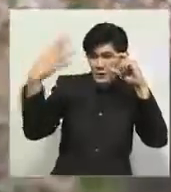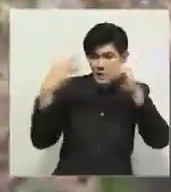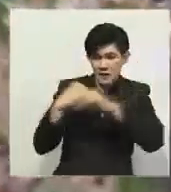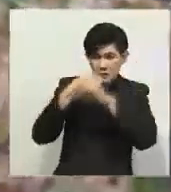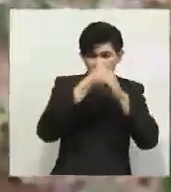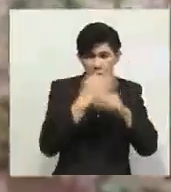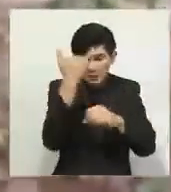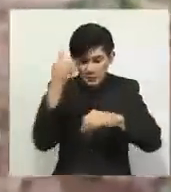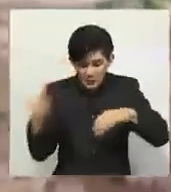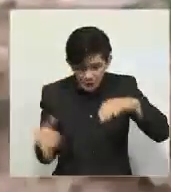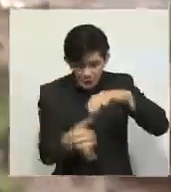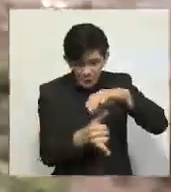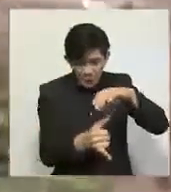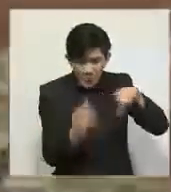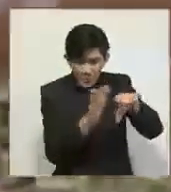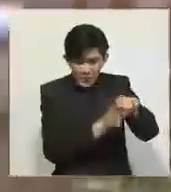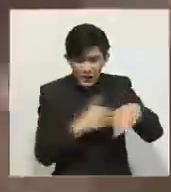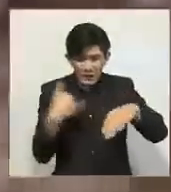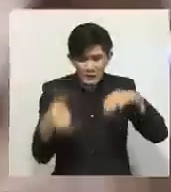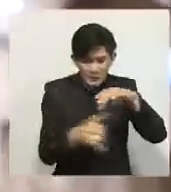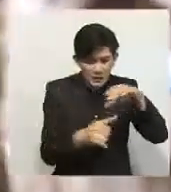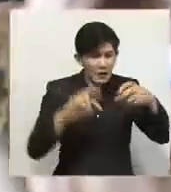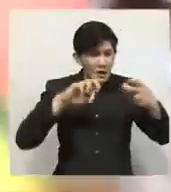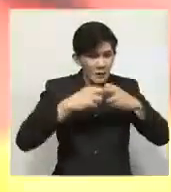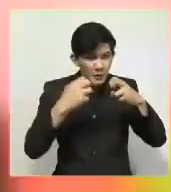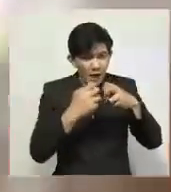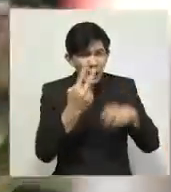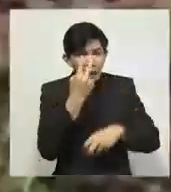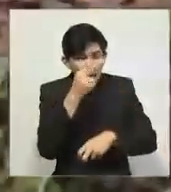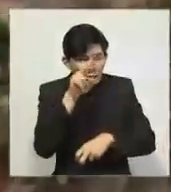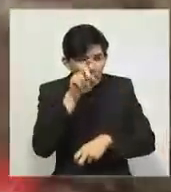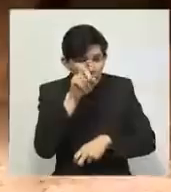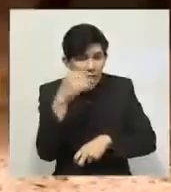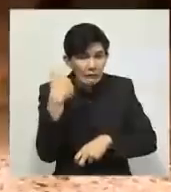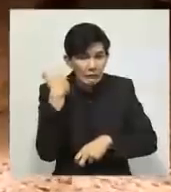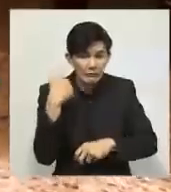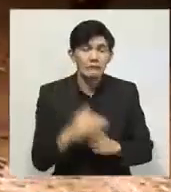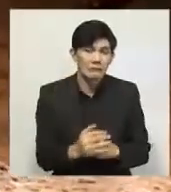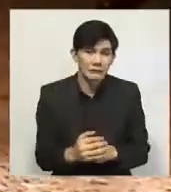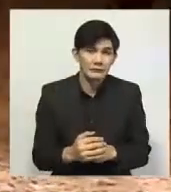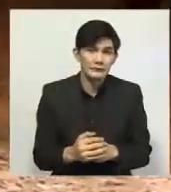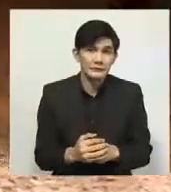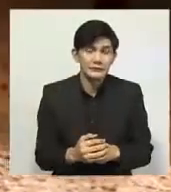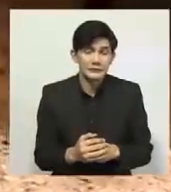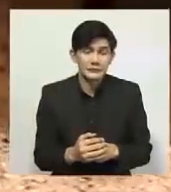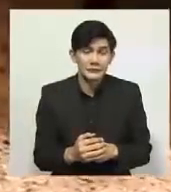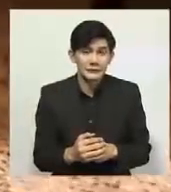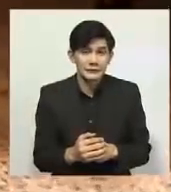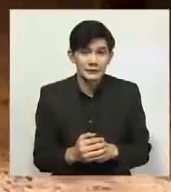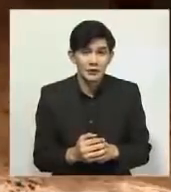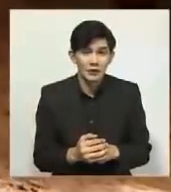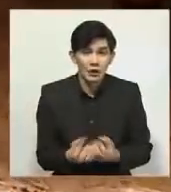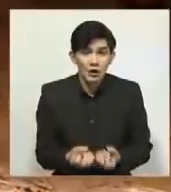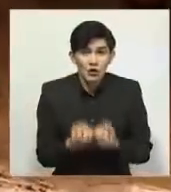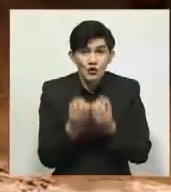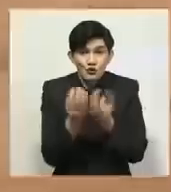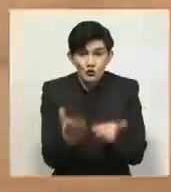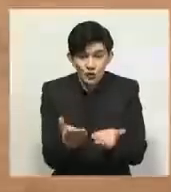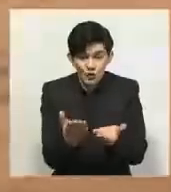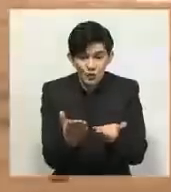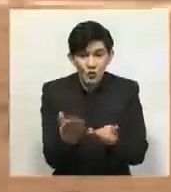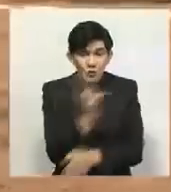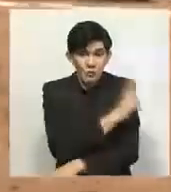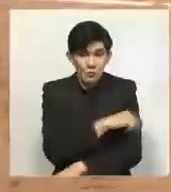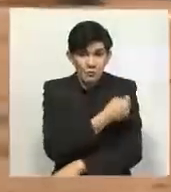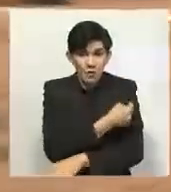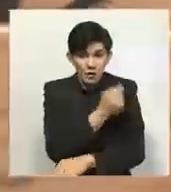อยู่ในถ้ำเป็นเวลานานทำให้มีระบบปัญหาในเรื่องของสายตาหลังจากนำตัวส่งสนาม